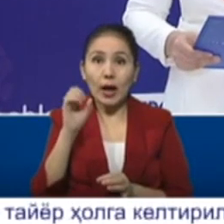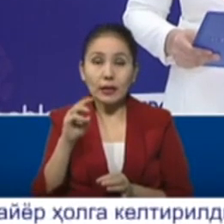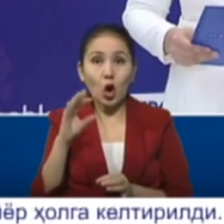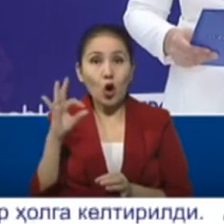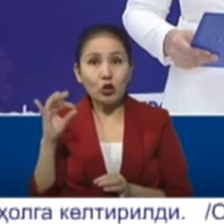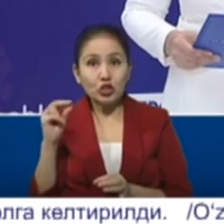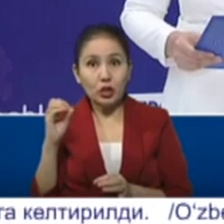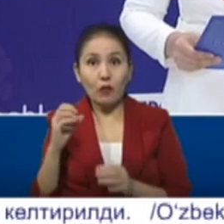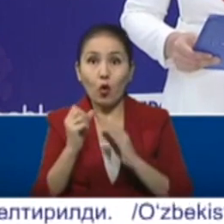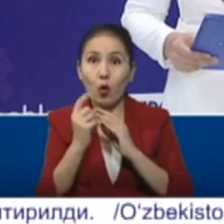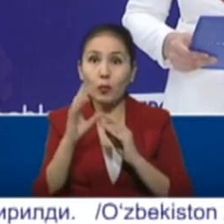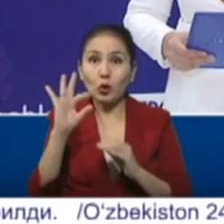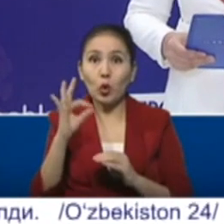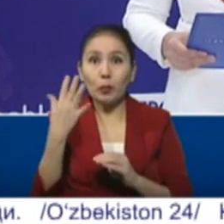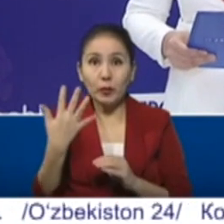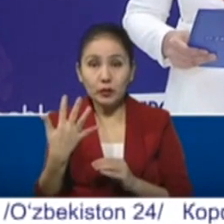paytda